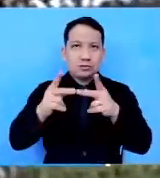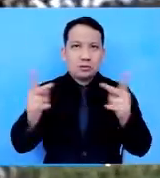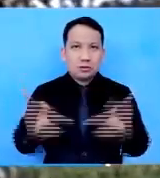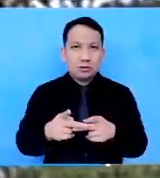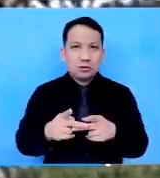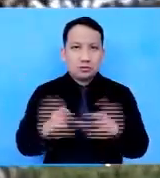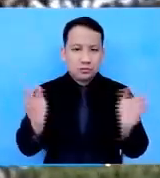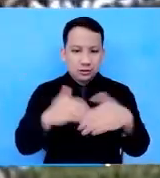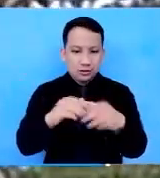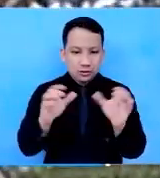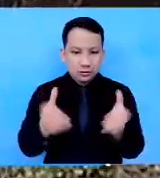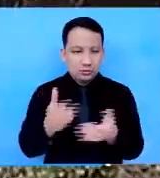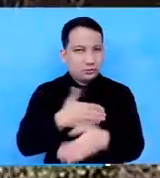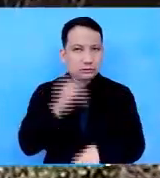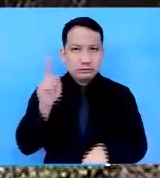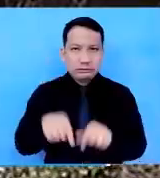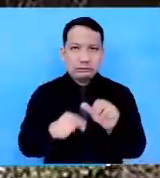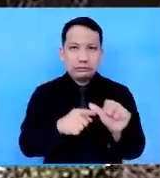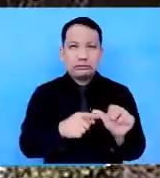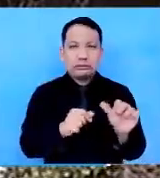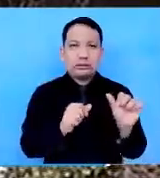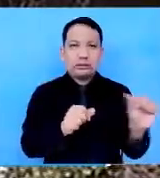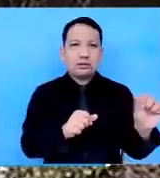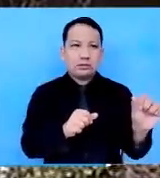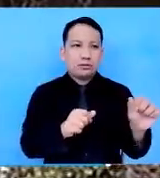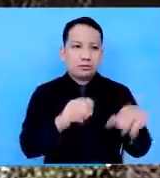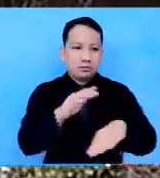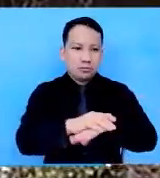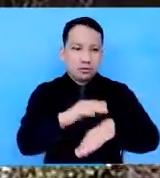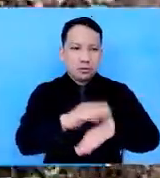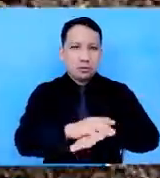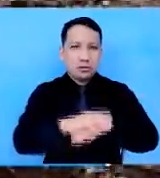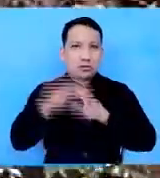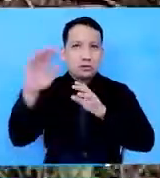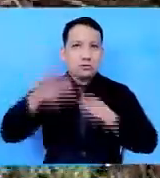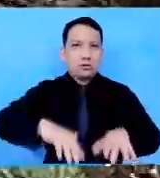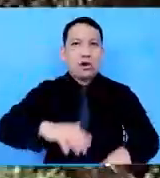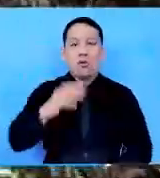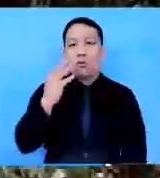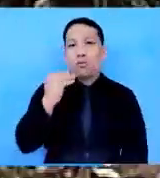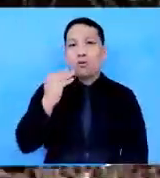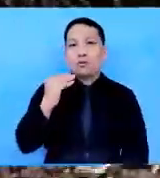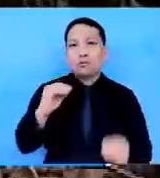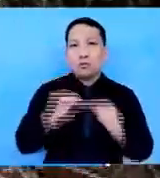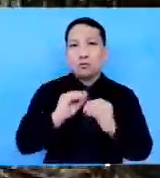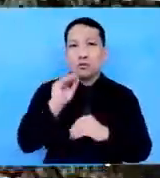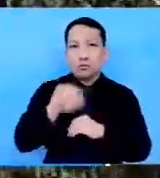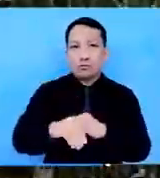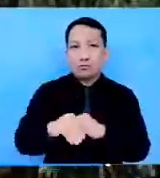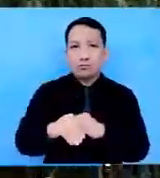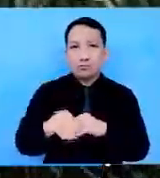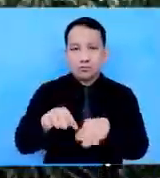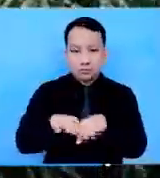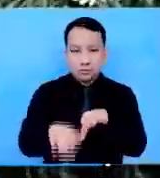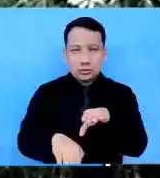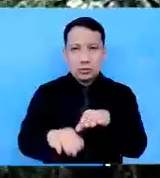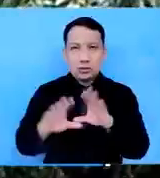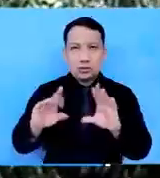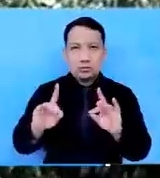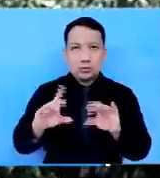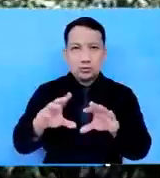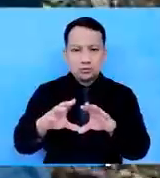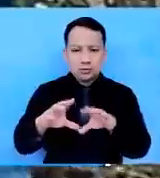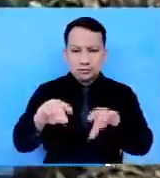silid-aralan hindi na mapakinabangan. Nagbabadya na kasing gumuho ang lupa dulot ng labis na pagkababad ng lupa sa tubig o soil